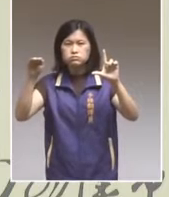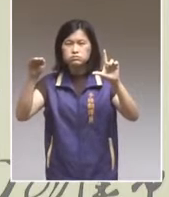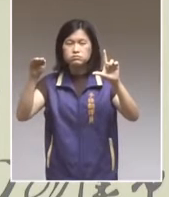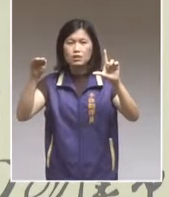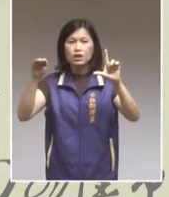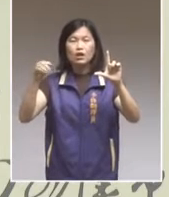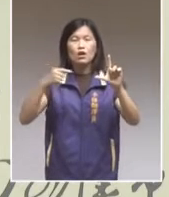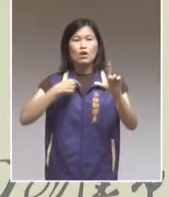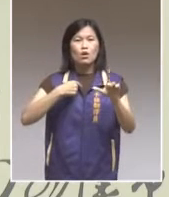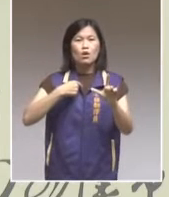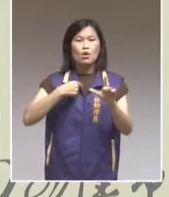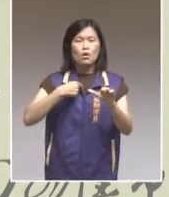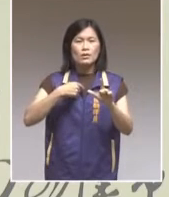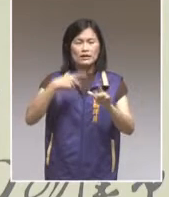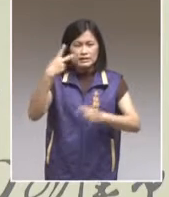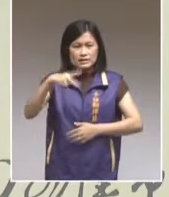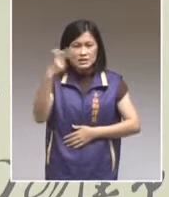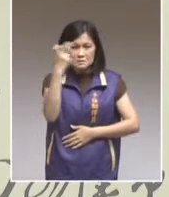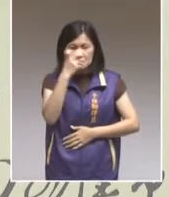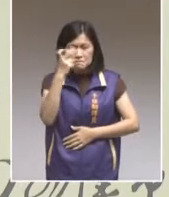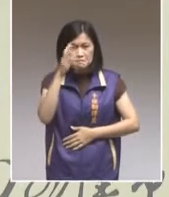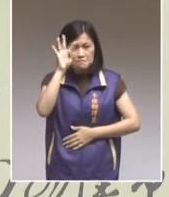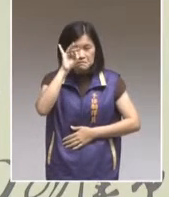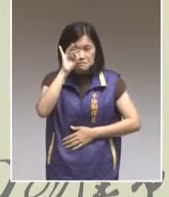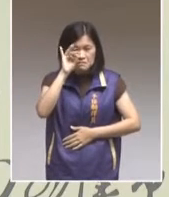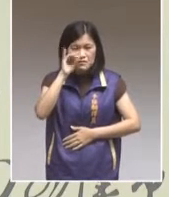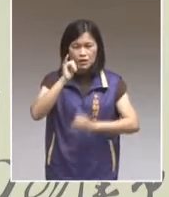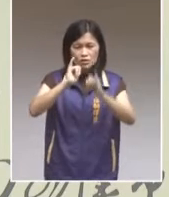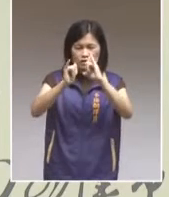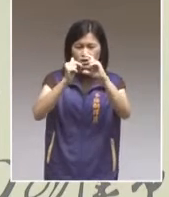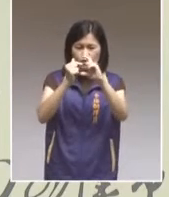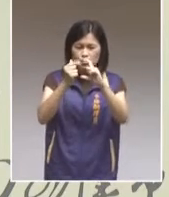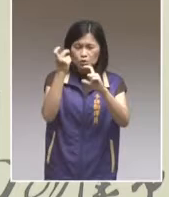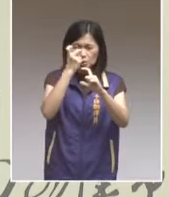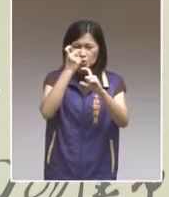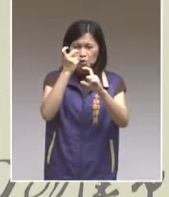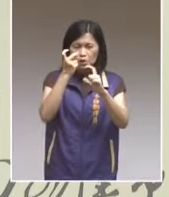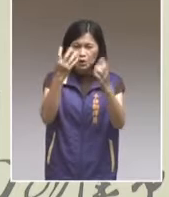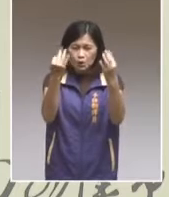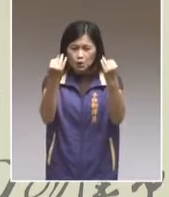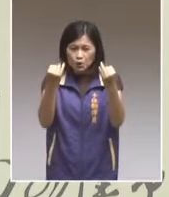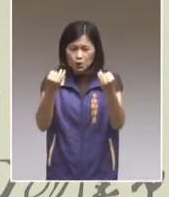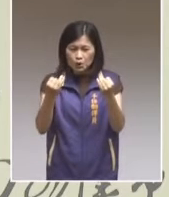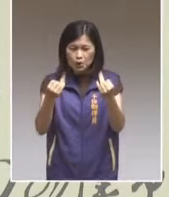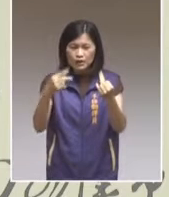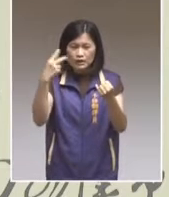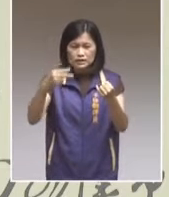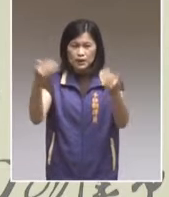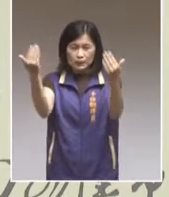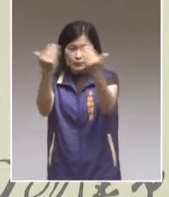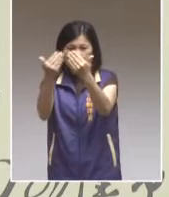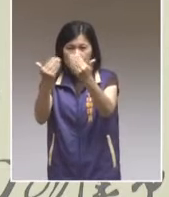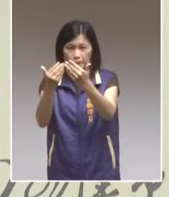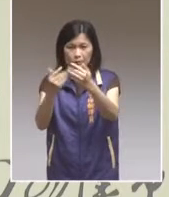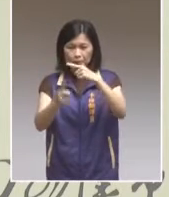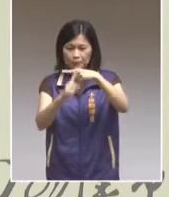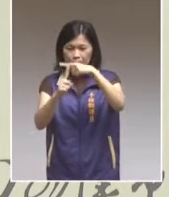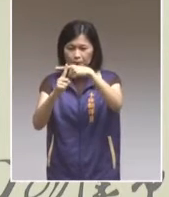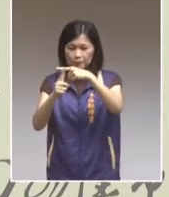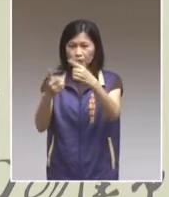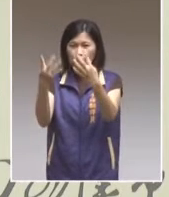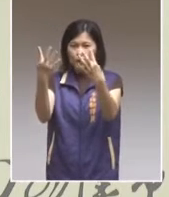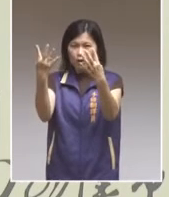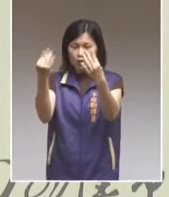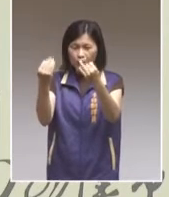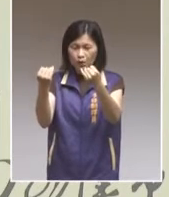还是要来观察说，在社区里面监测的一些数字，然后带来搭配确诊的数字。好，啊。那